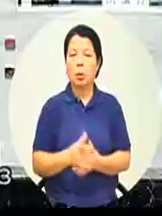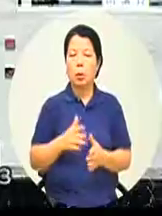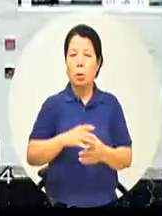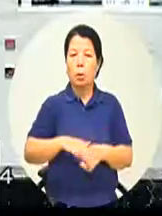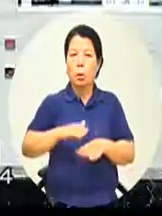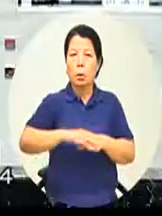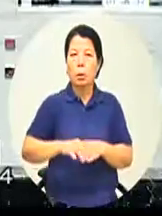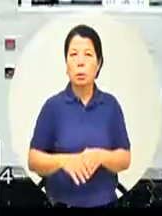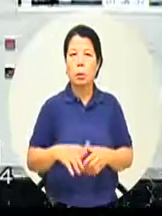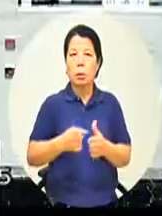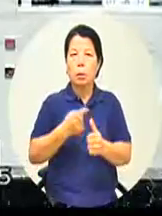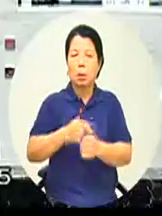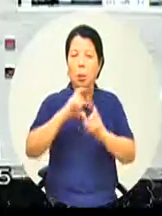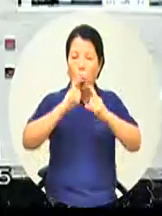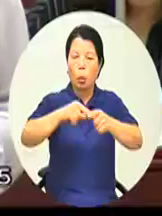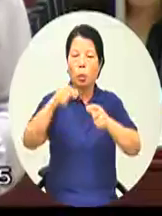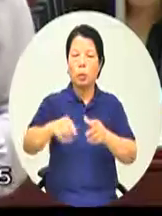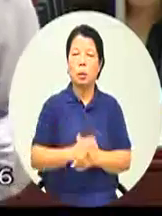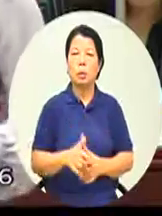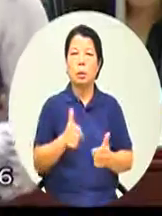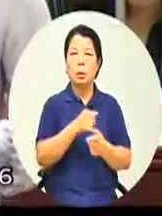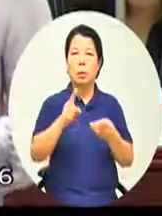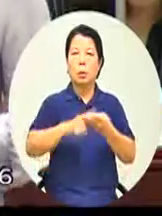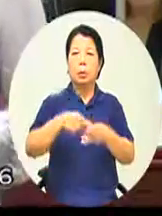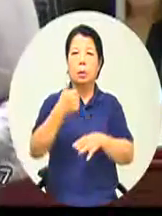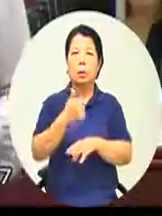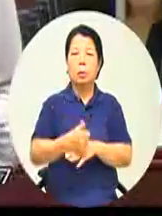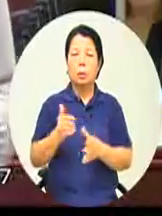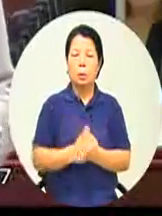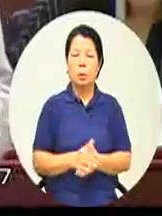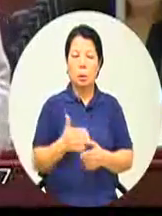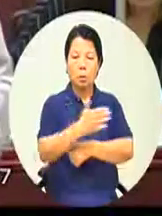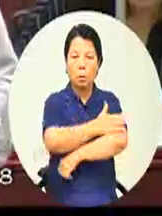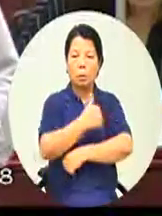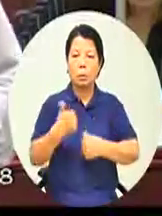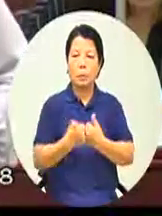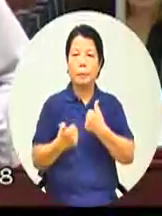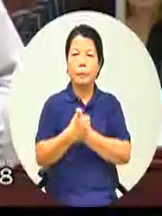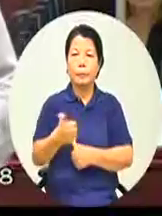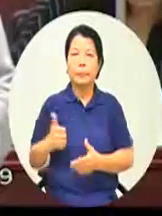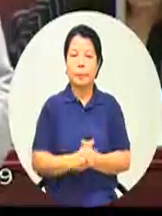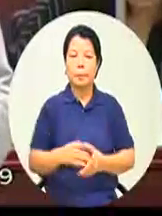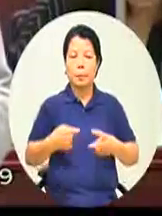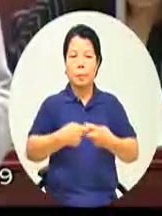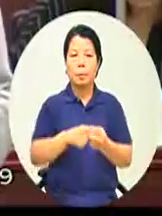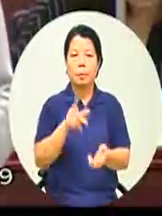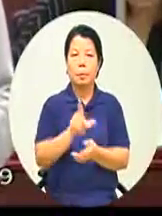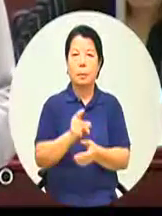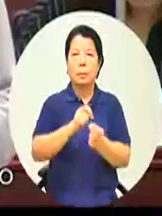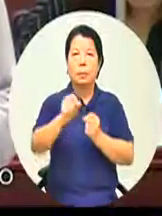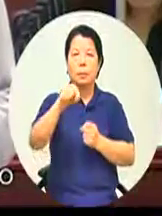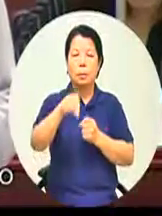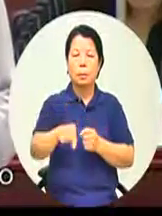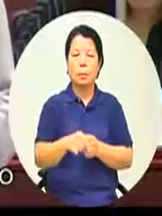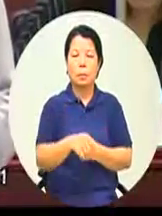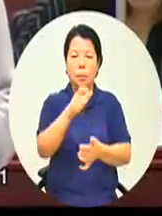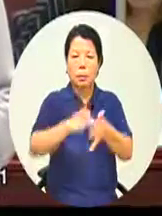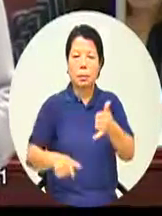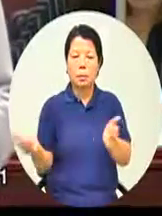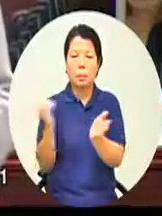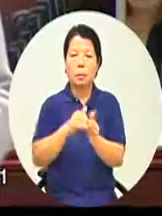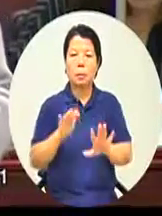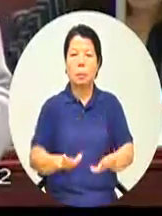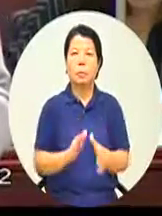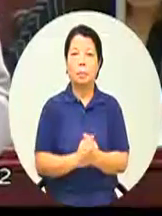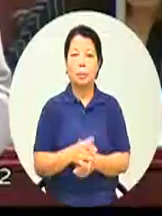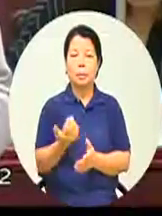题一下？ 对，先回答你的问题。 好，谢谢主席，谢谢陈议员哦。那个李科勇图书馆这个案子进行到现在哦，